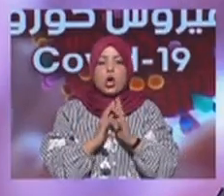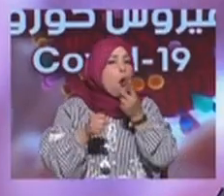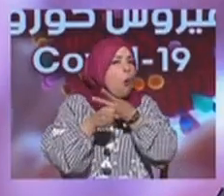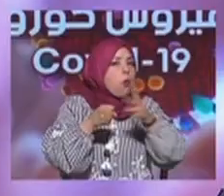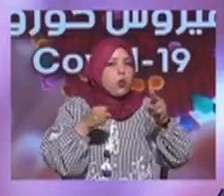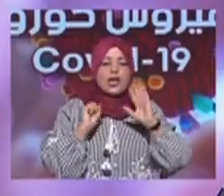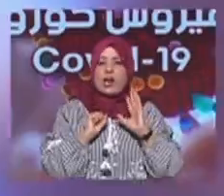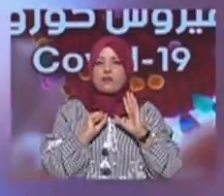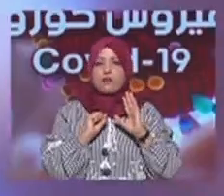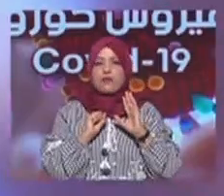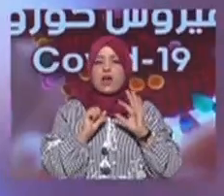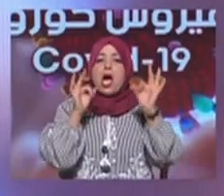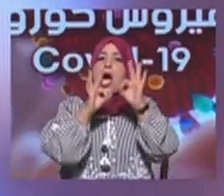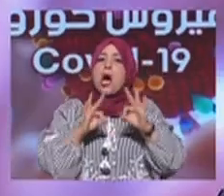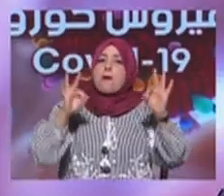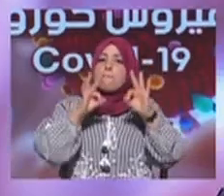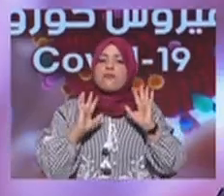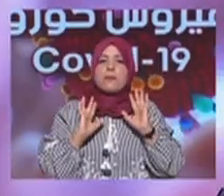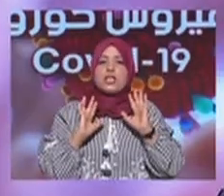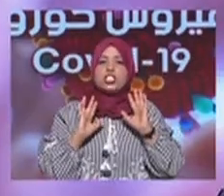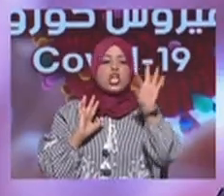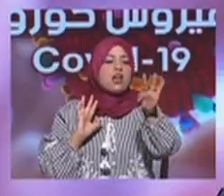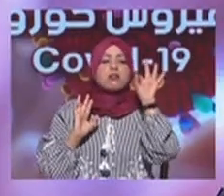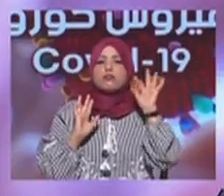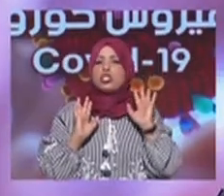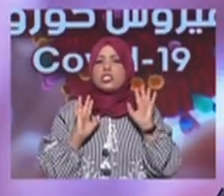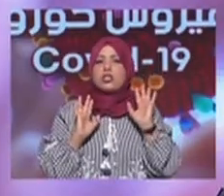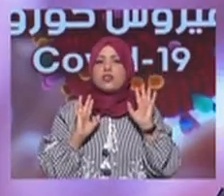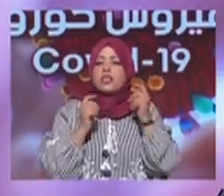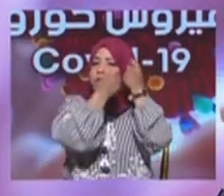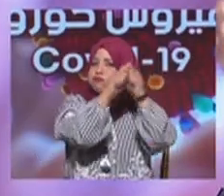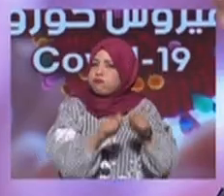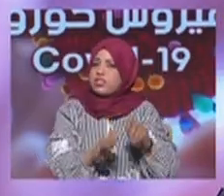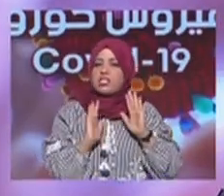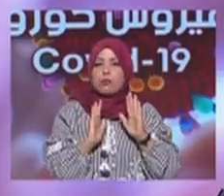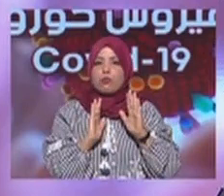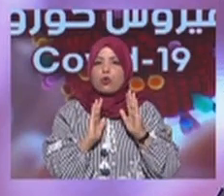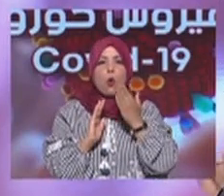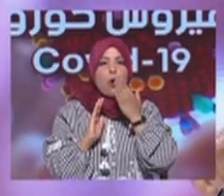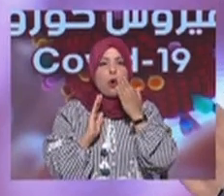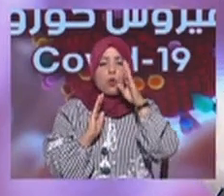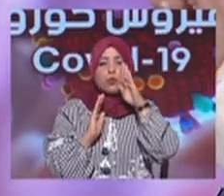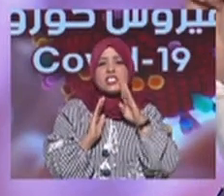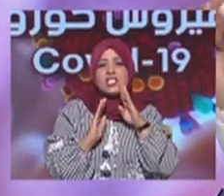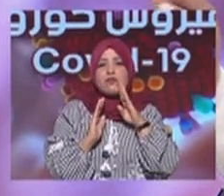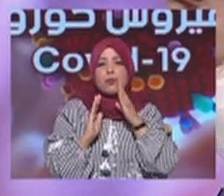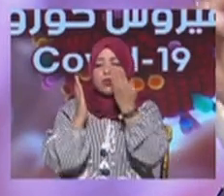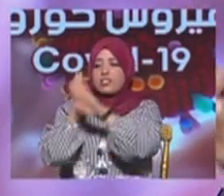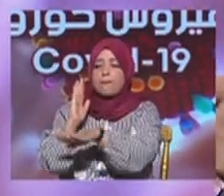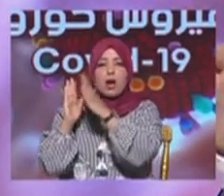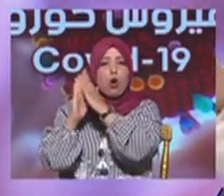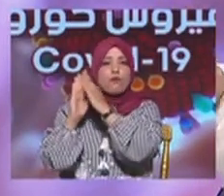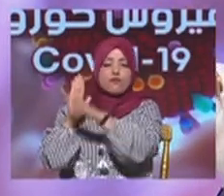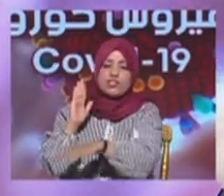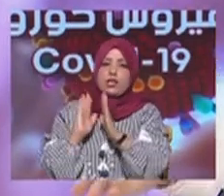ما عندناش خيار كان الالتزام الالتزام حاجه اخرى دكتوره الناس اللي 30